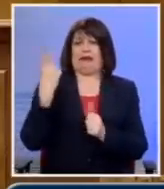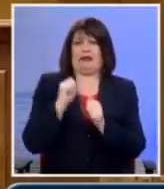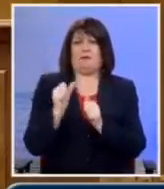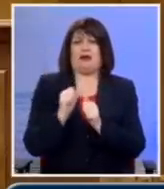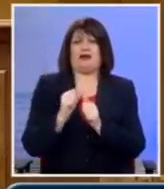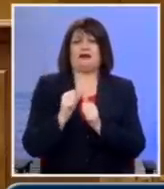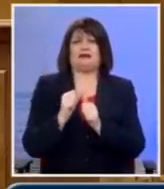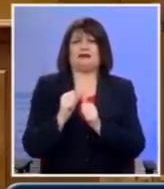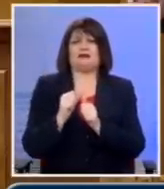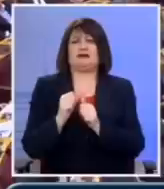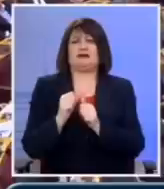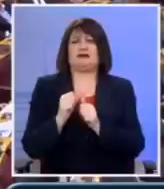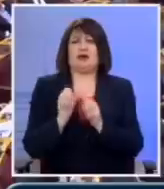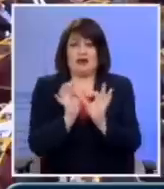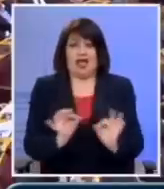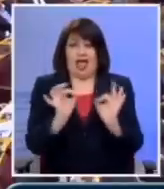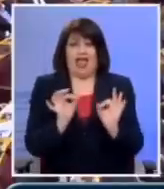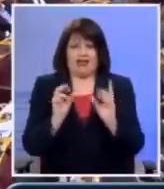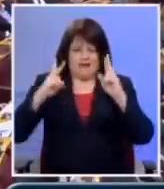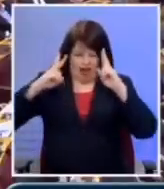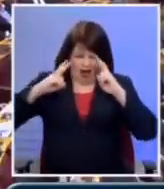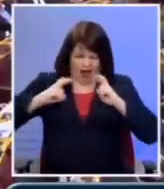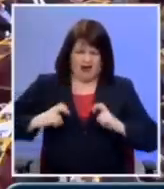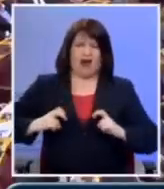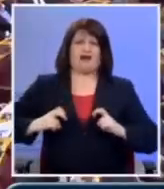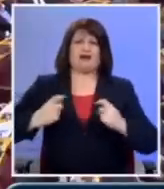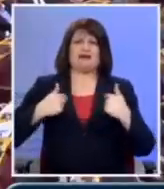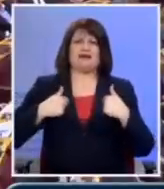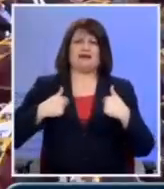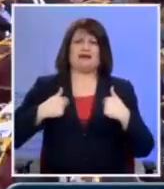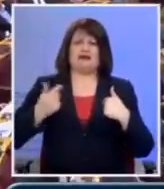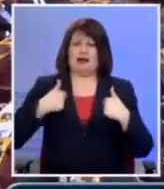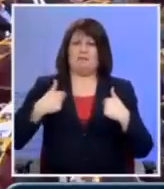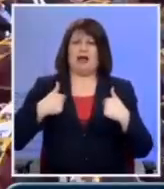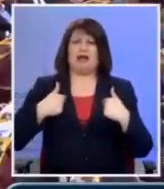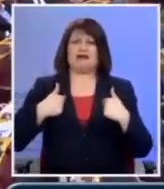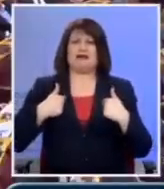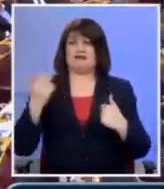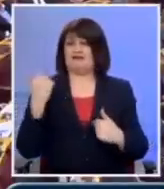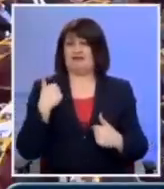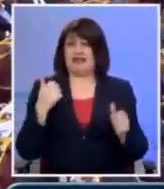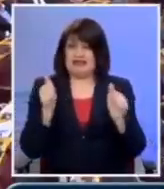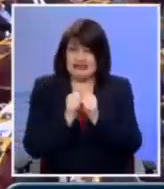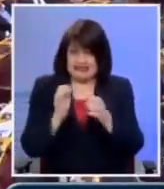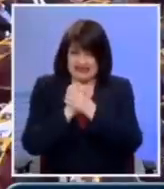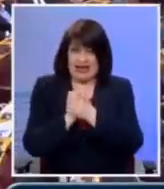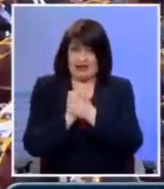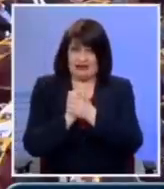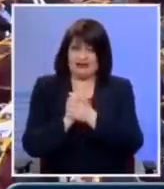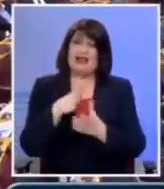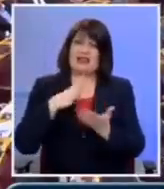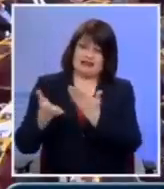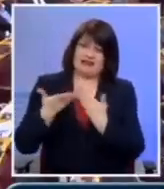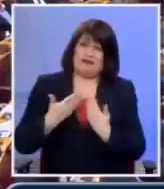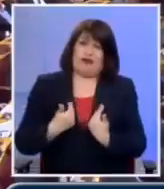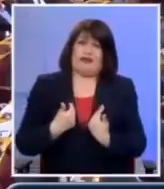μήνες ότι έχετε ετοιμάσει τις ανακριτικές επιτροπές και ύστερα μιλάτε για συνένεση. Θέλετε, λέει, να μας βοηθήσετε και